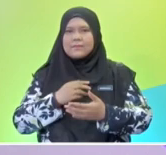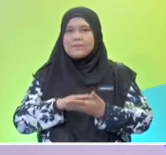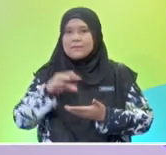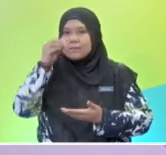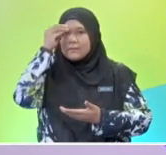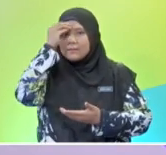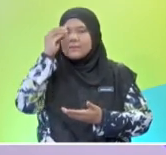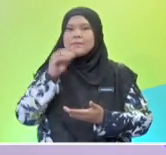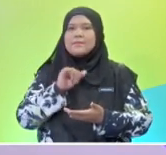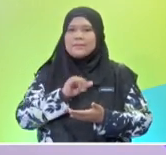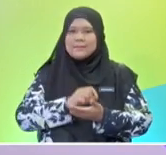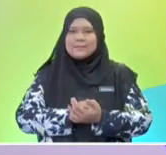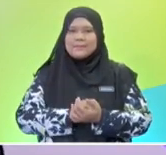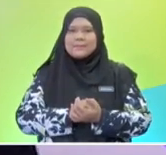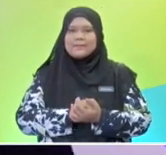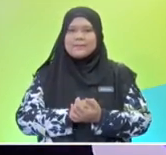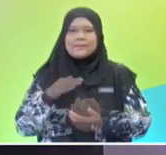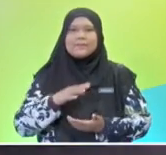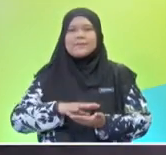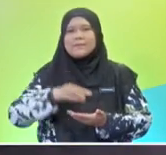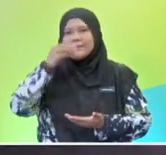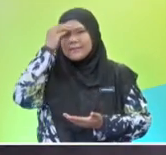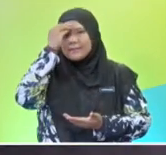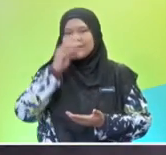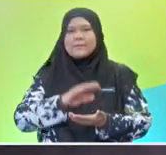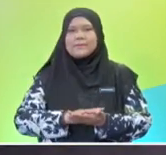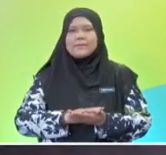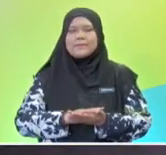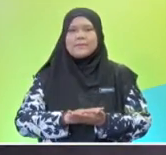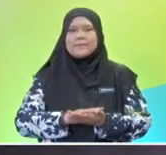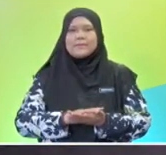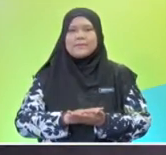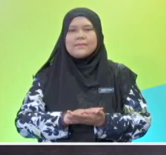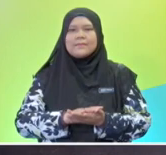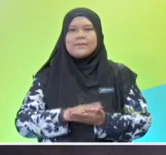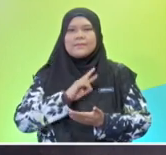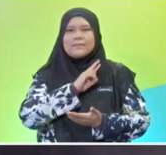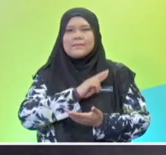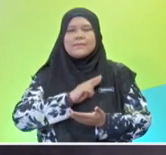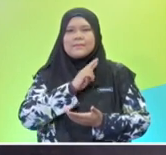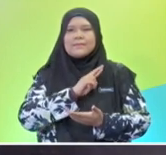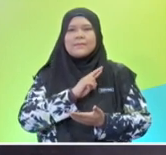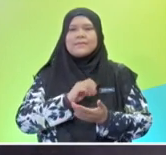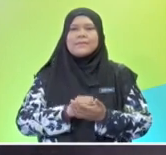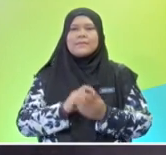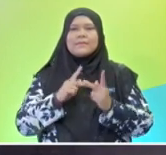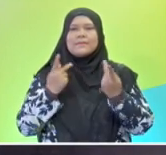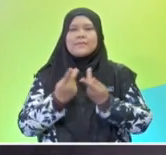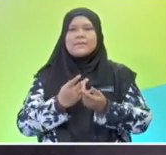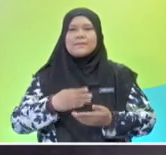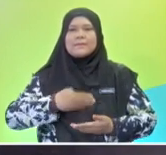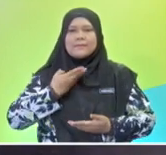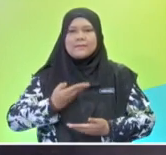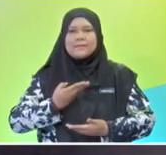belajar dulu. Saya setuju Cikgu. Baik, okey. Kita ada ciri-ciri keluarga bahagia. Baik, inilah